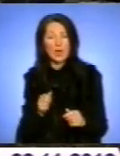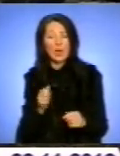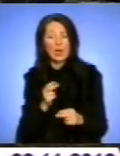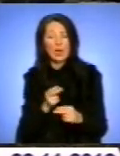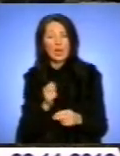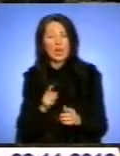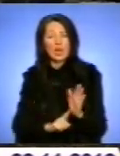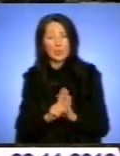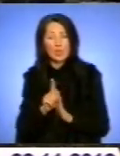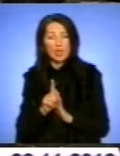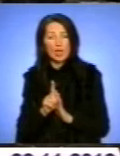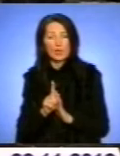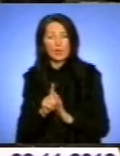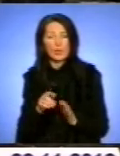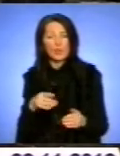І спочатку